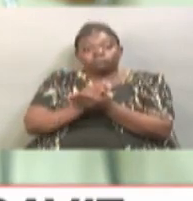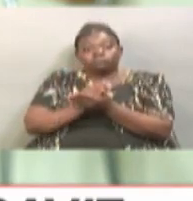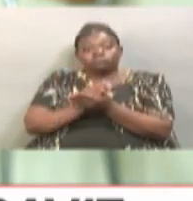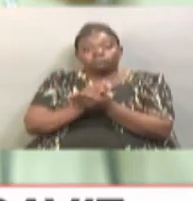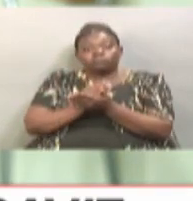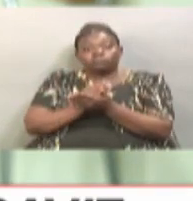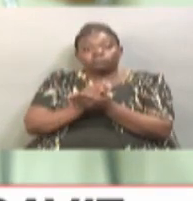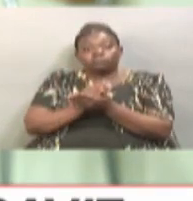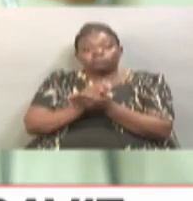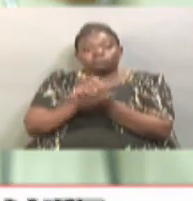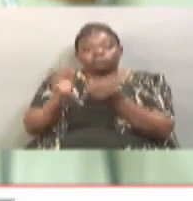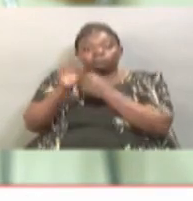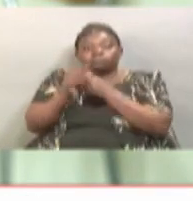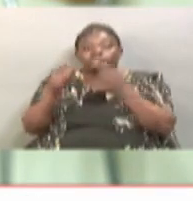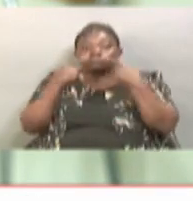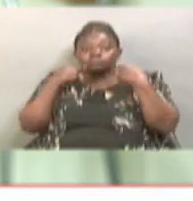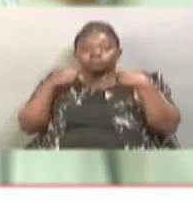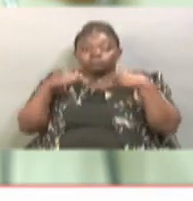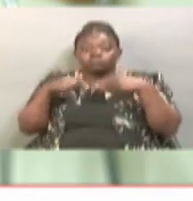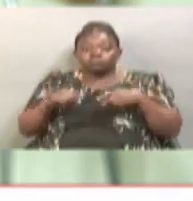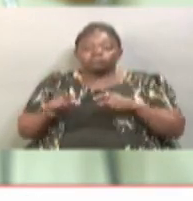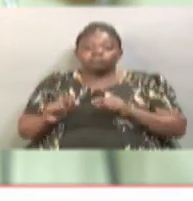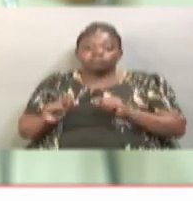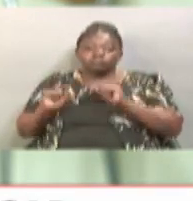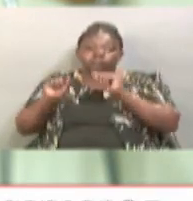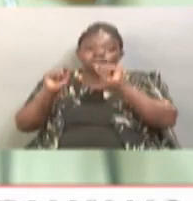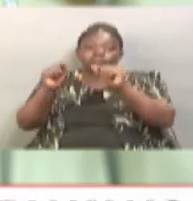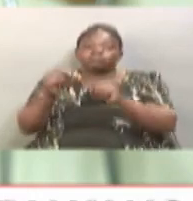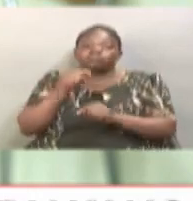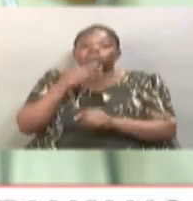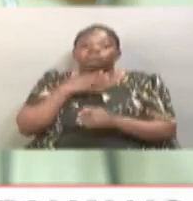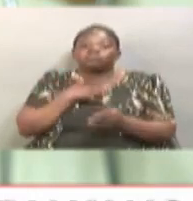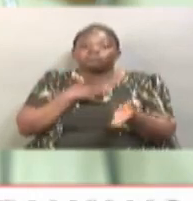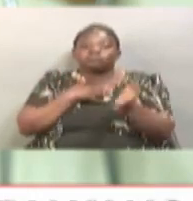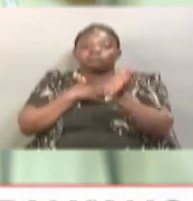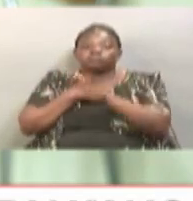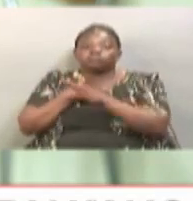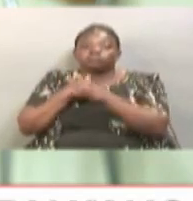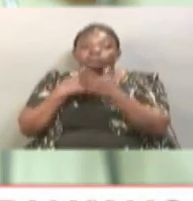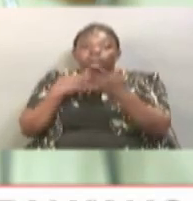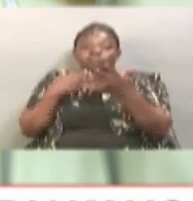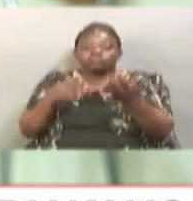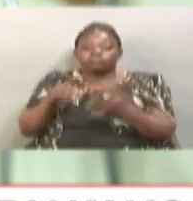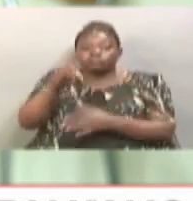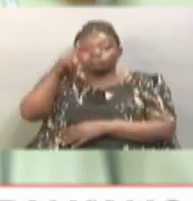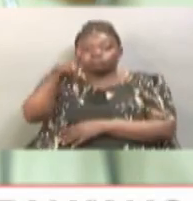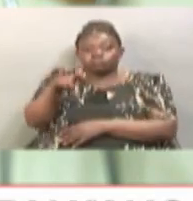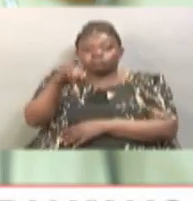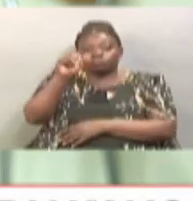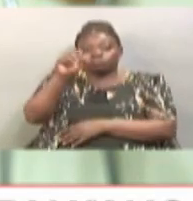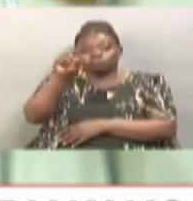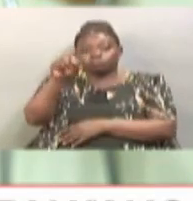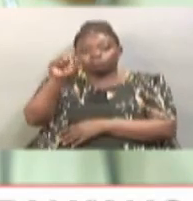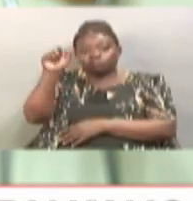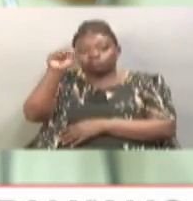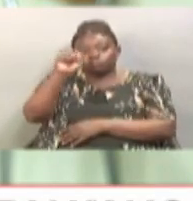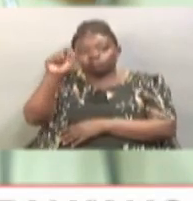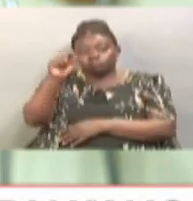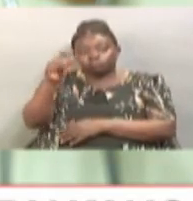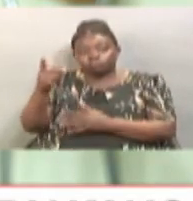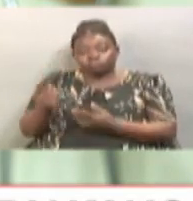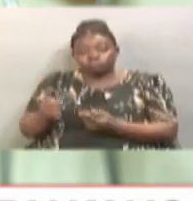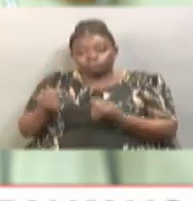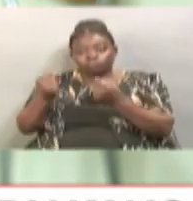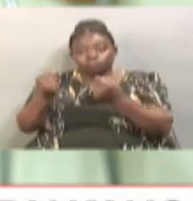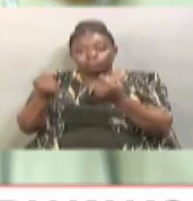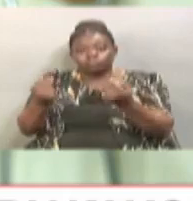we yayisa ensi yange ekirango nti mugende abaagala okuddewo mugende ku deportation abaatambula fena ne twetwala